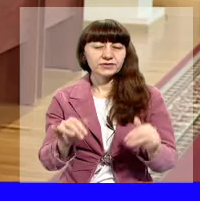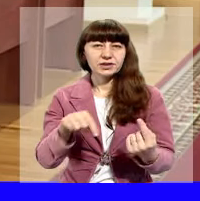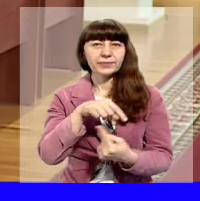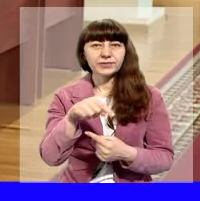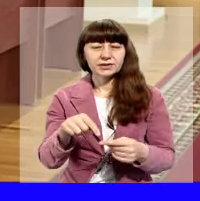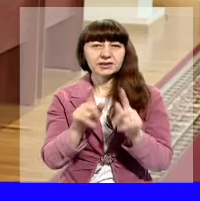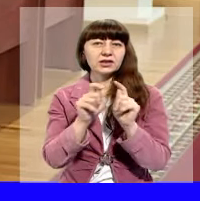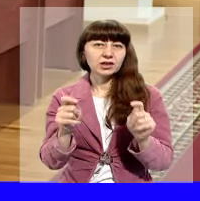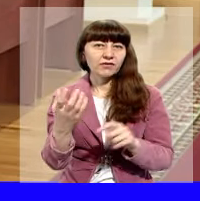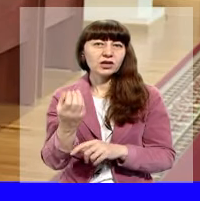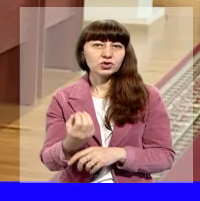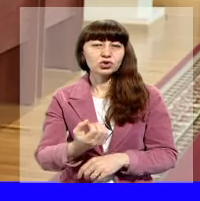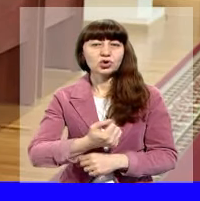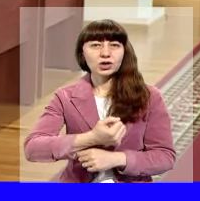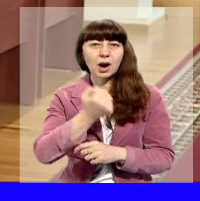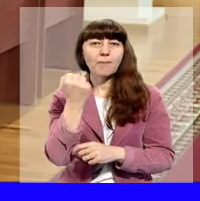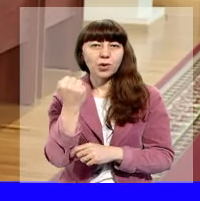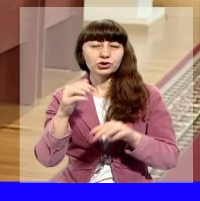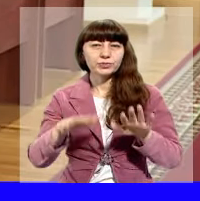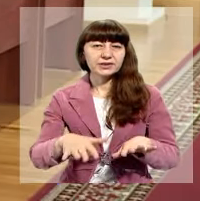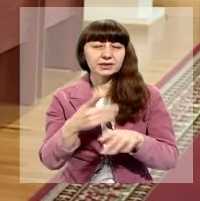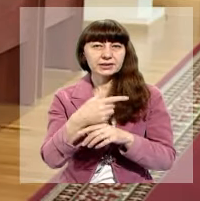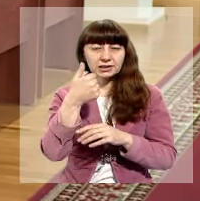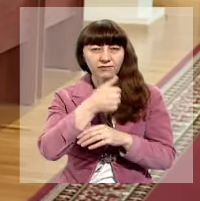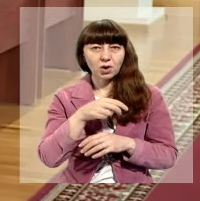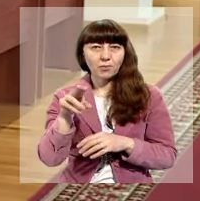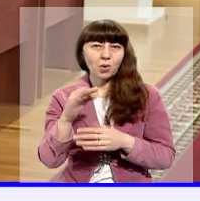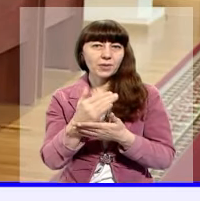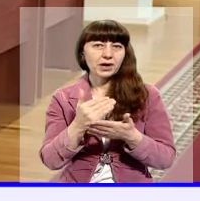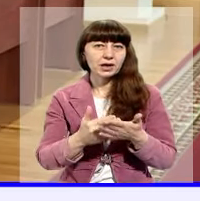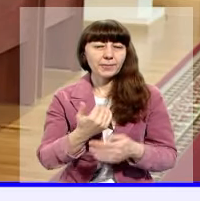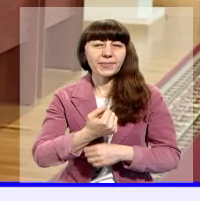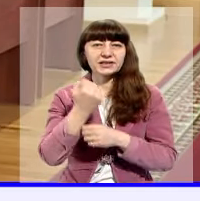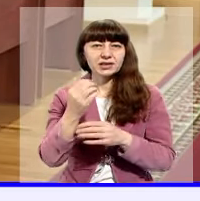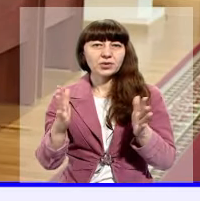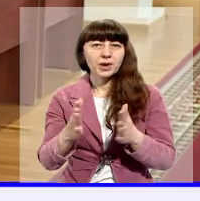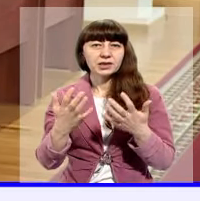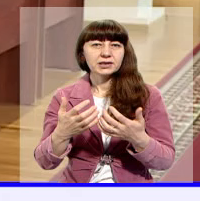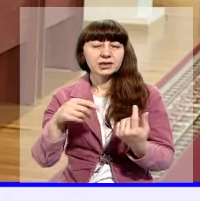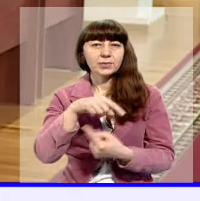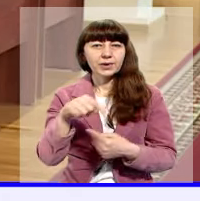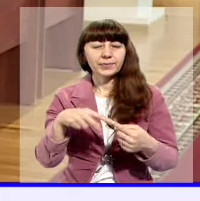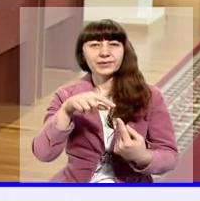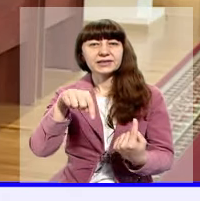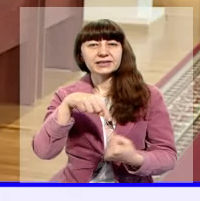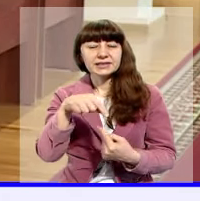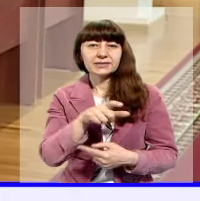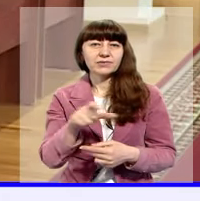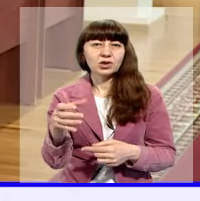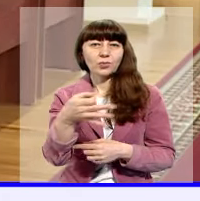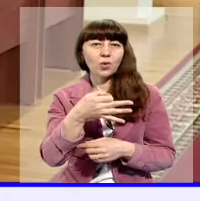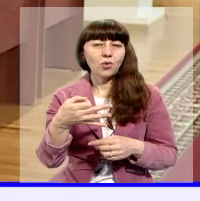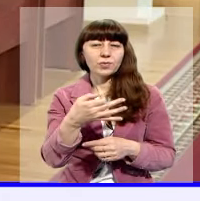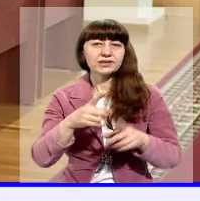68774 бірлік шағын және орта бизнес субъектілері тіркелген. Өткен жылдың сәйкес кезеңімен салыстырса, 4,1%-ға өсті. Одан жұмыс істейтіндер